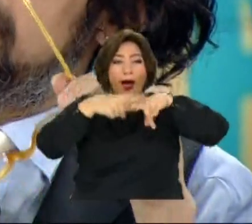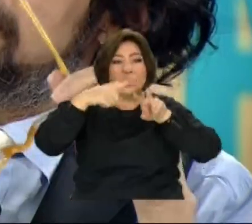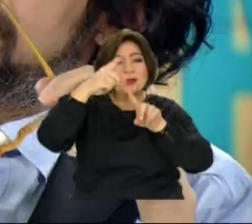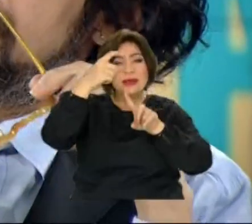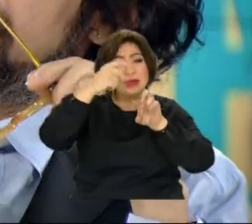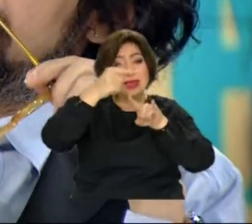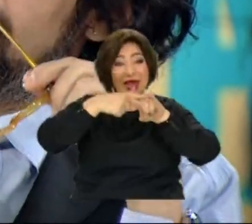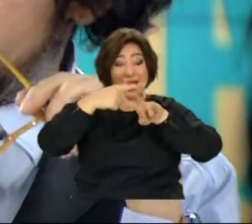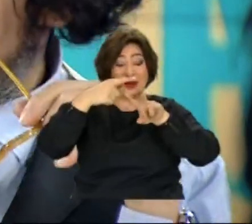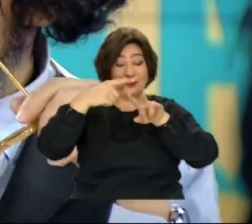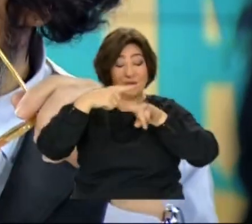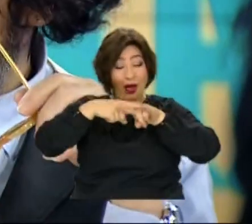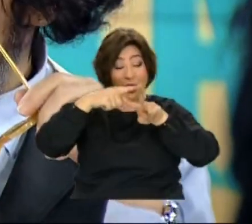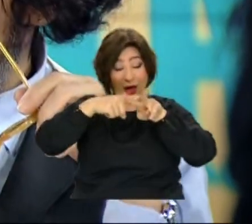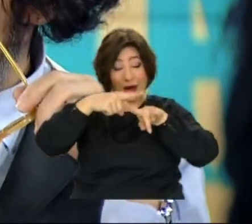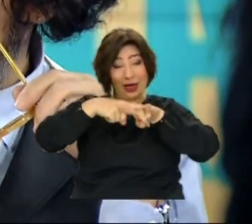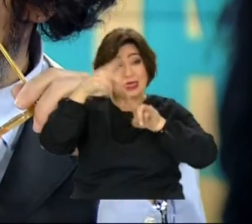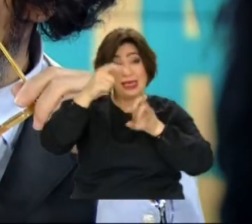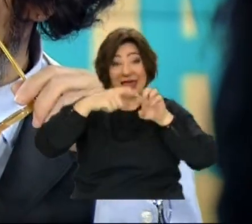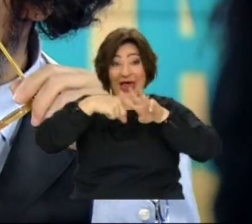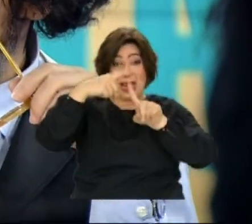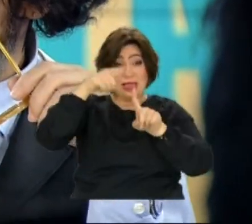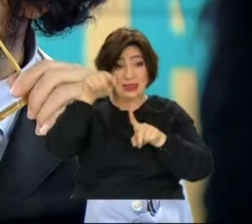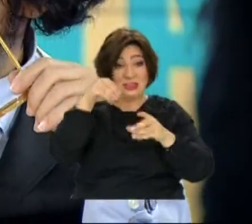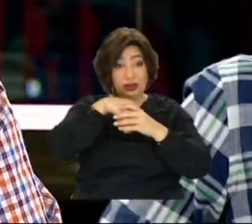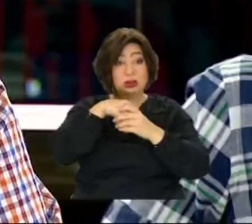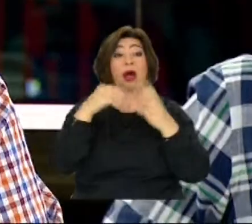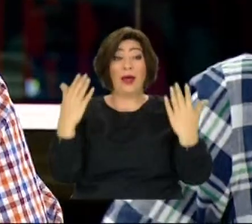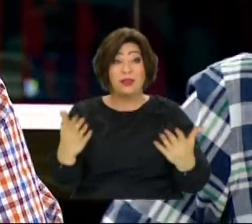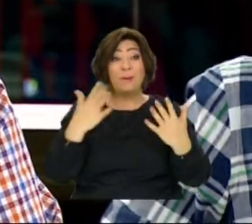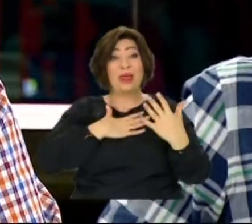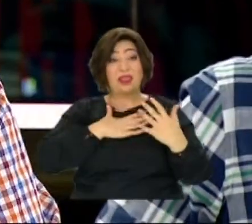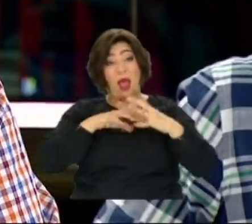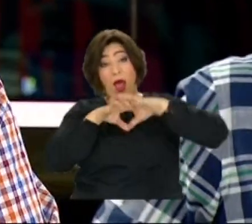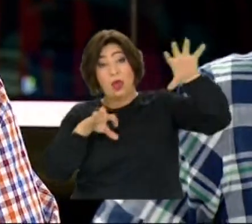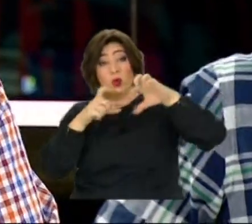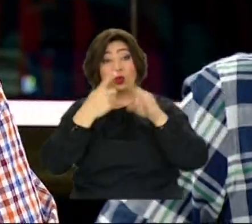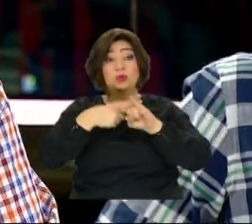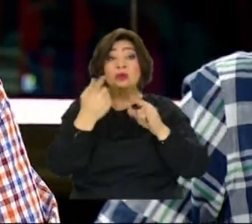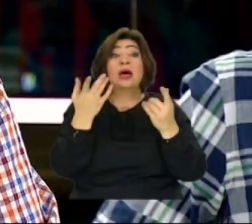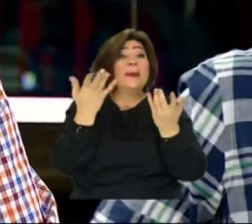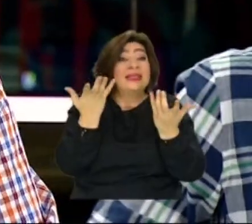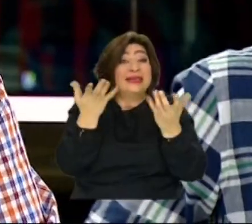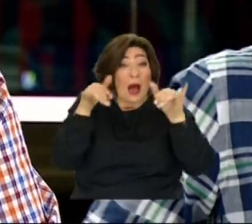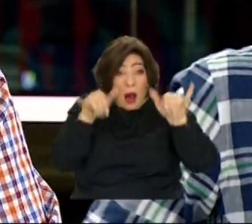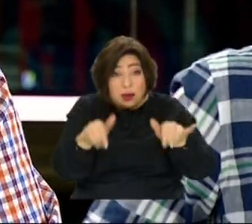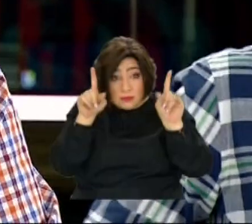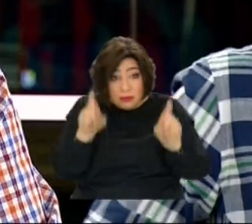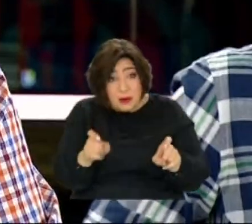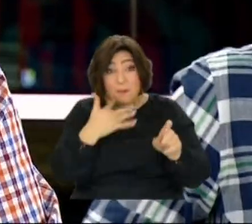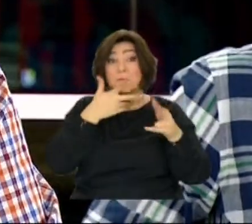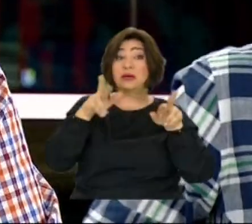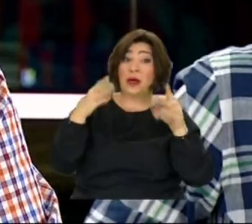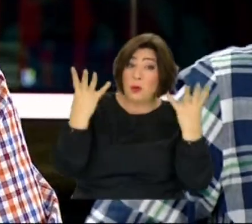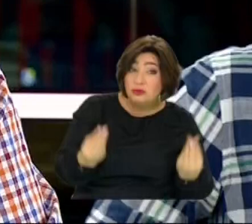mı? Evet. Var. Yani Kur'an'da bedenden ayrı ruhun, evet bedeni var ama o bedenin nasıl olacağı dünyadakiyle tam aynı mı olacak, benzer mi